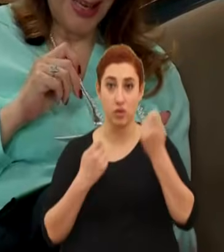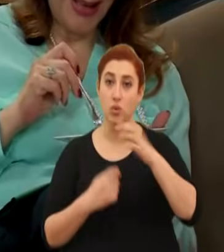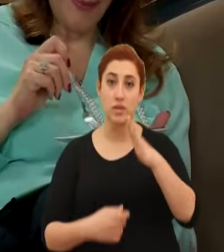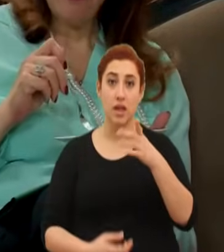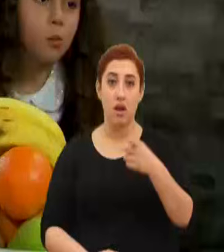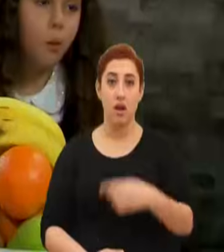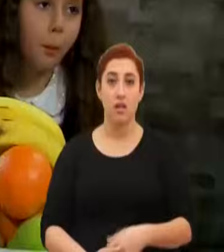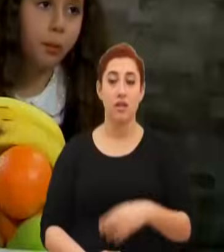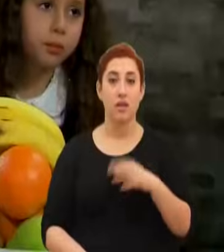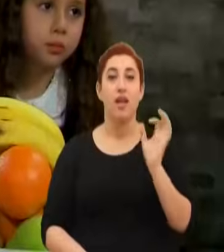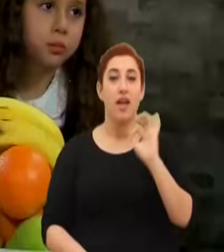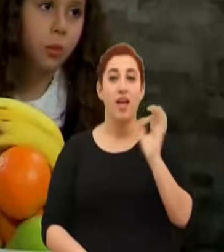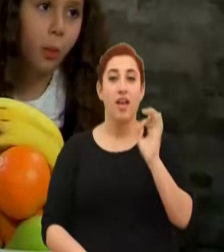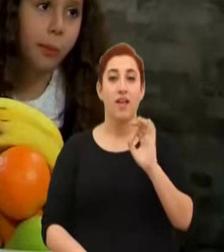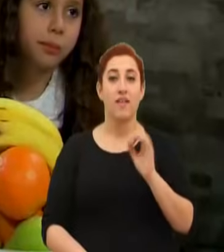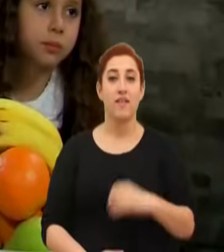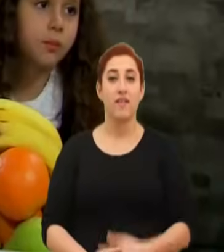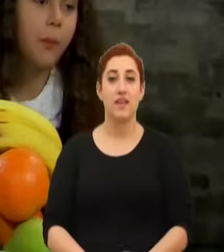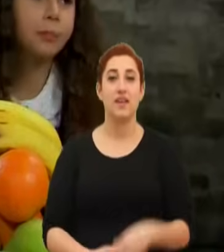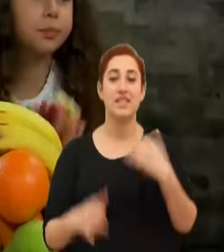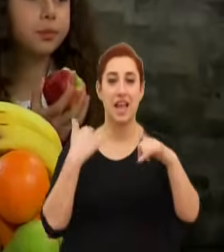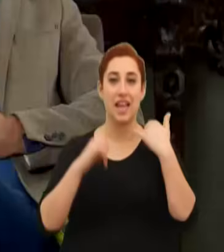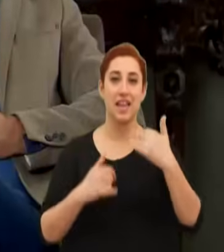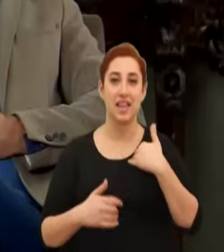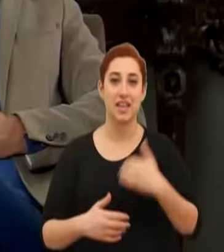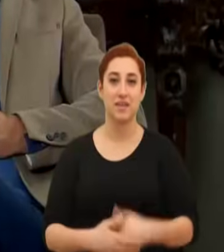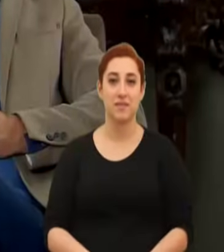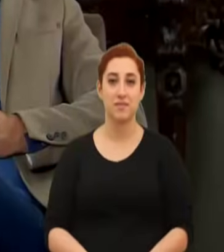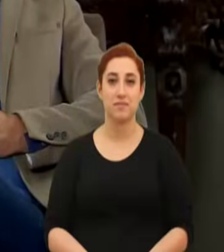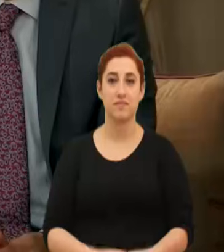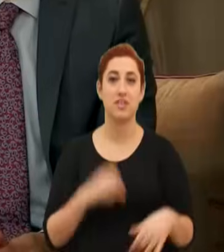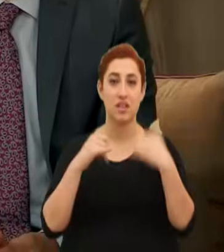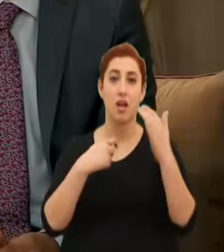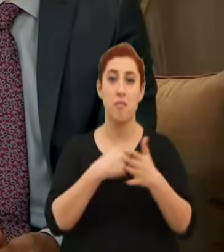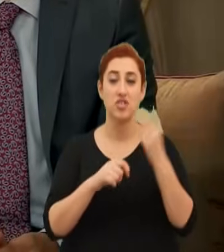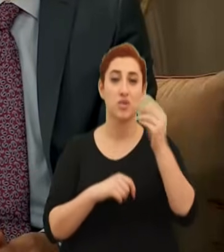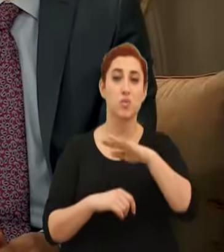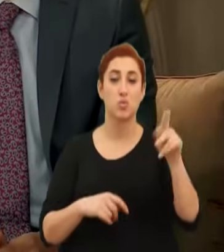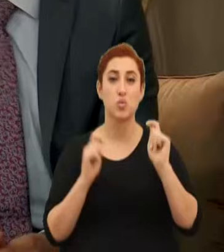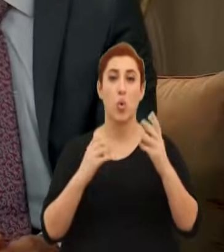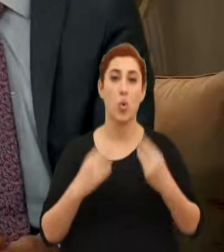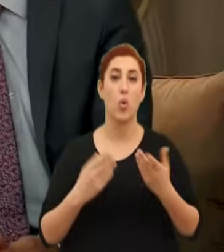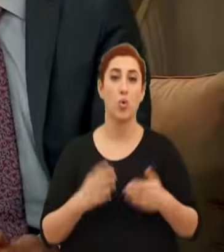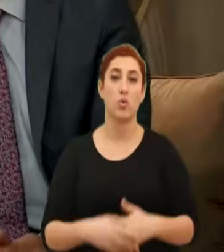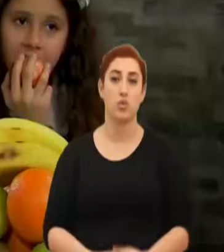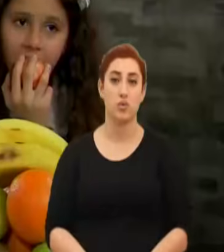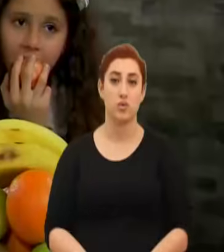Çalışıyorsunuz herhalde. Evet, sekreterim. Sekreter maaşıyla da iki çocuk zor oluyordur.